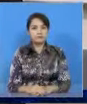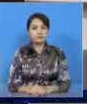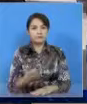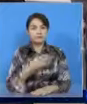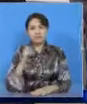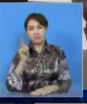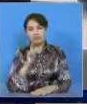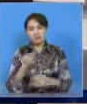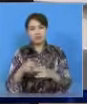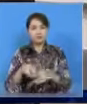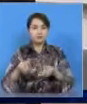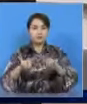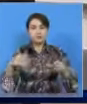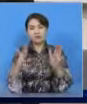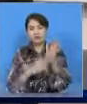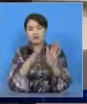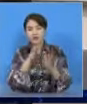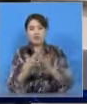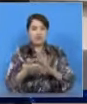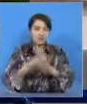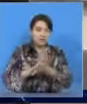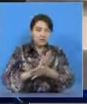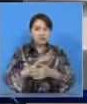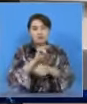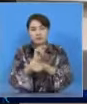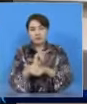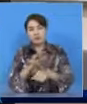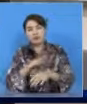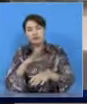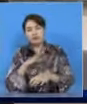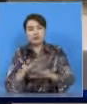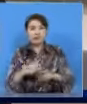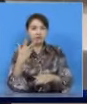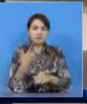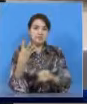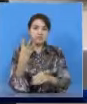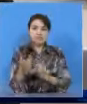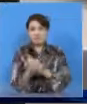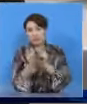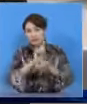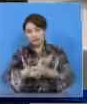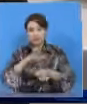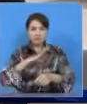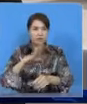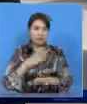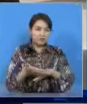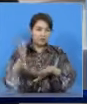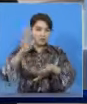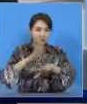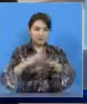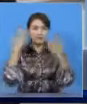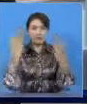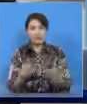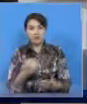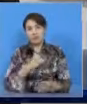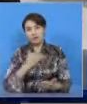Мы ждали эту школу 9 лет. Детям было тесно учиться тут. Учеба проходила в 3, а то и в 4 смены. Было тяжело. А теперь у